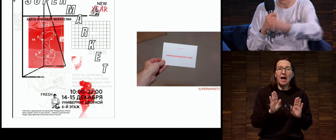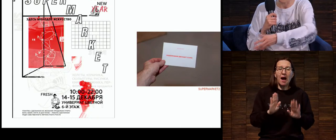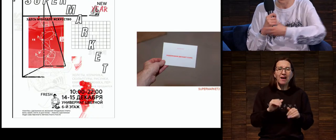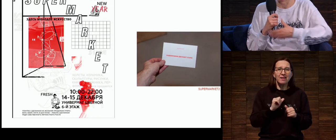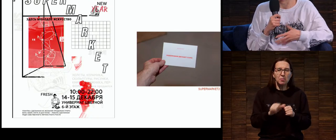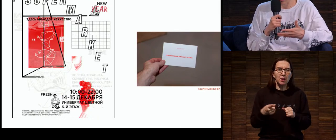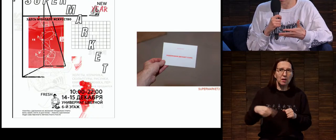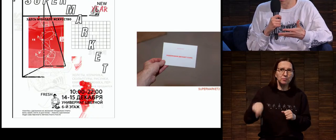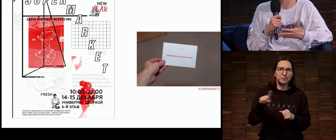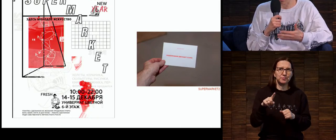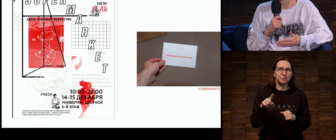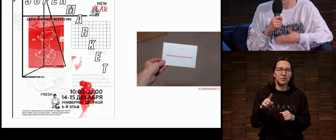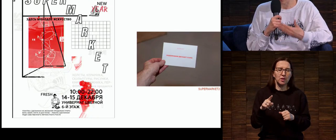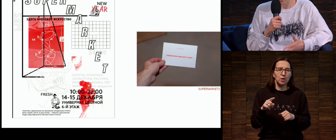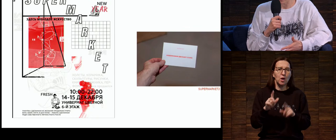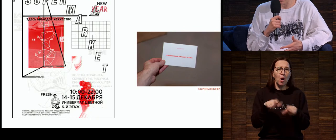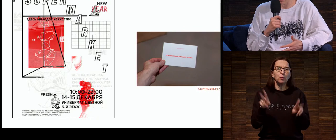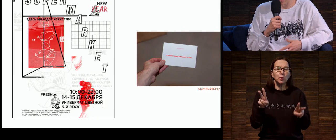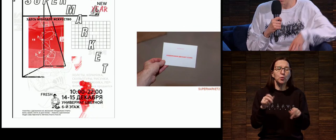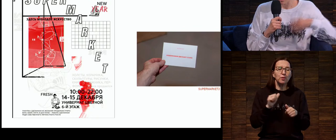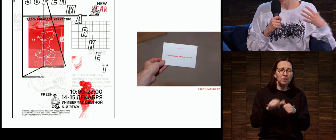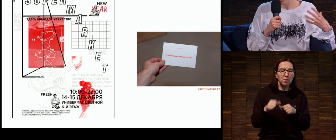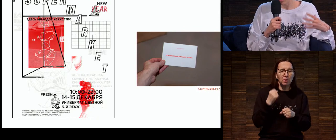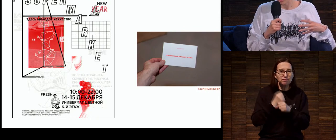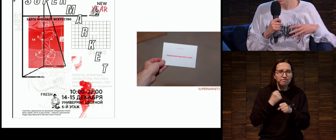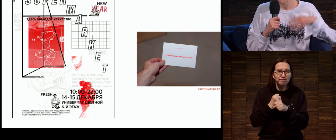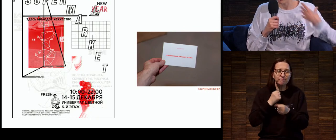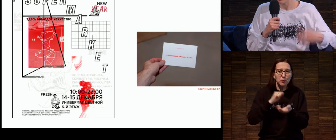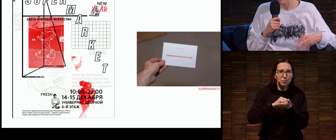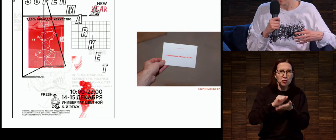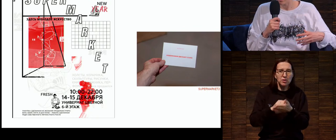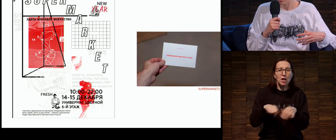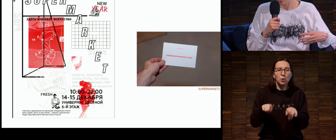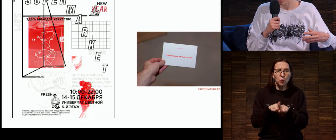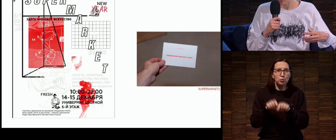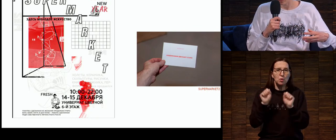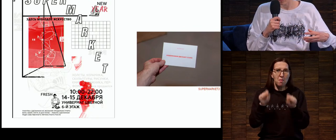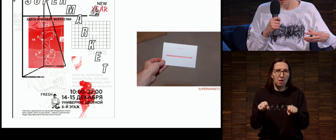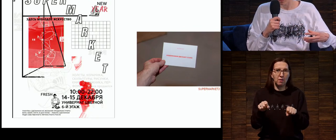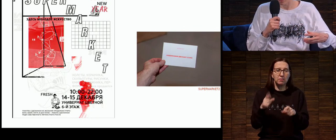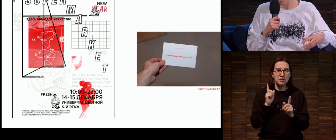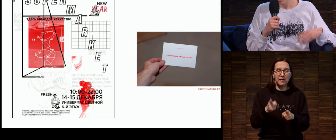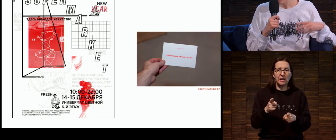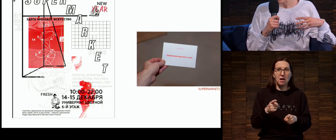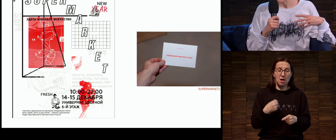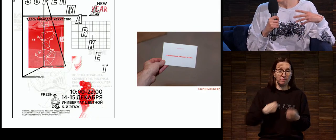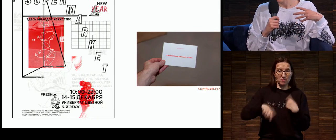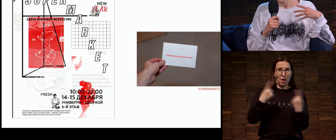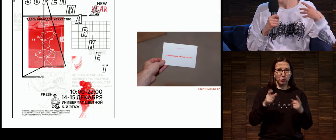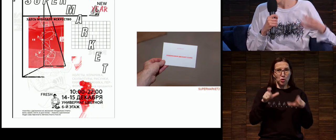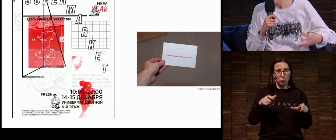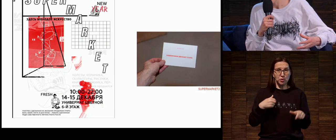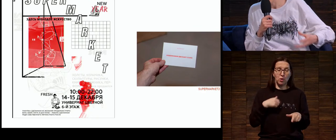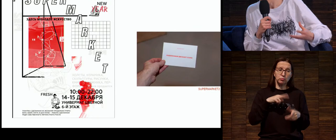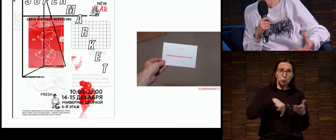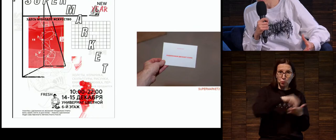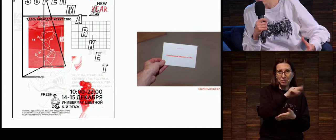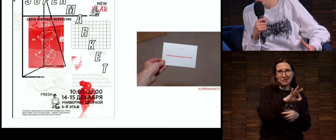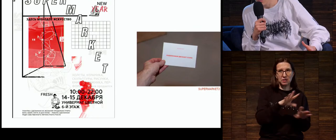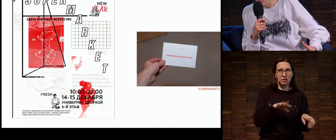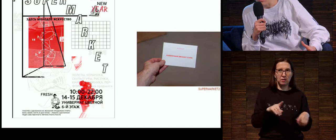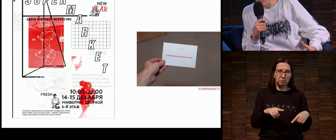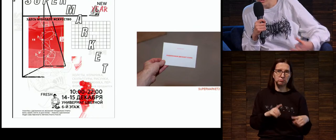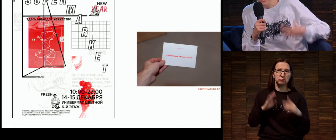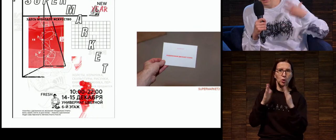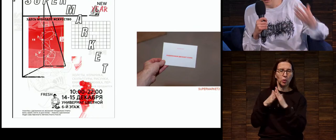обычными рабочими процессами, они точно так же могли повесить искусство у себя дома. И когда человек приходит на